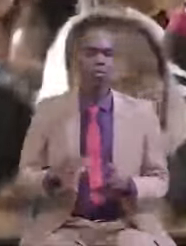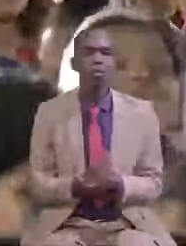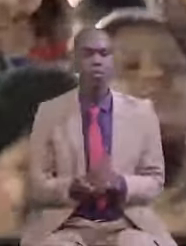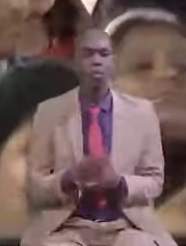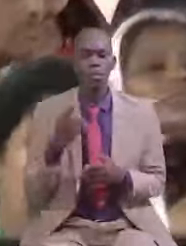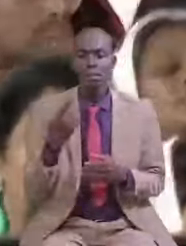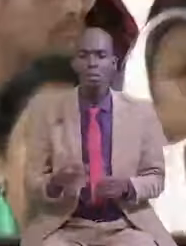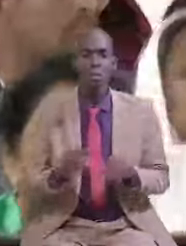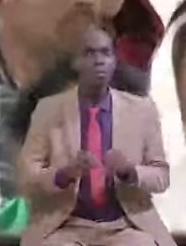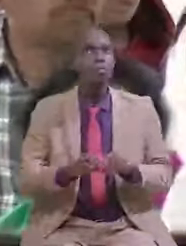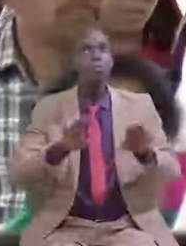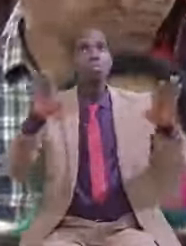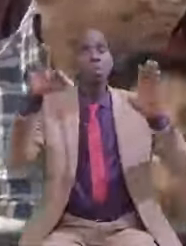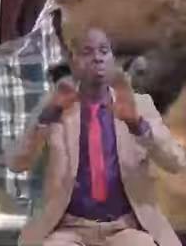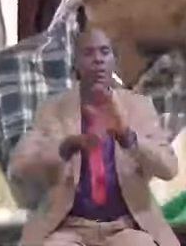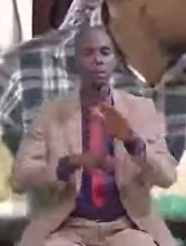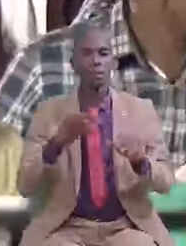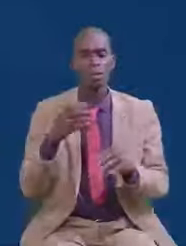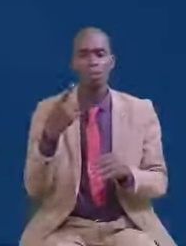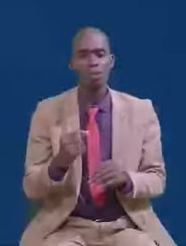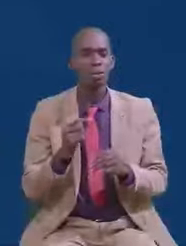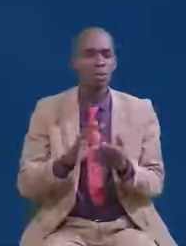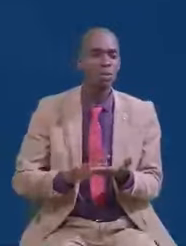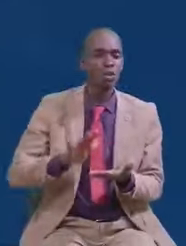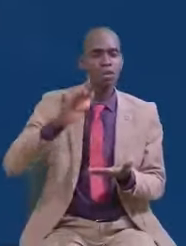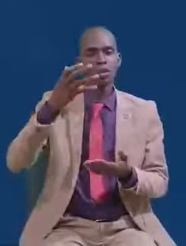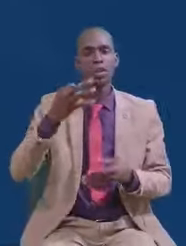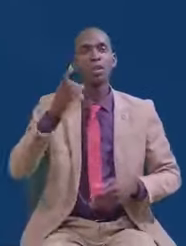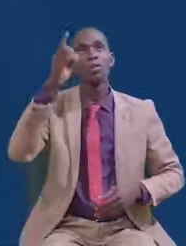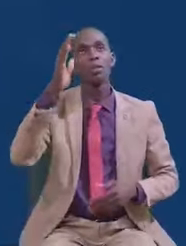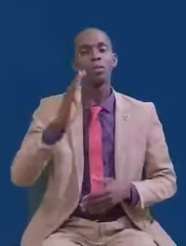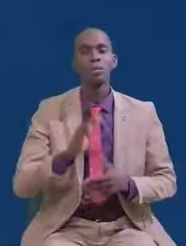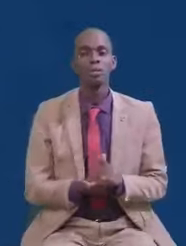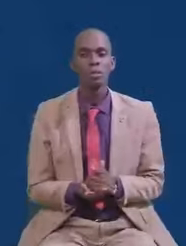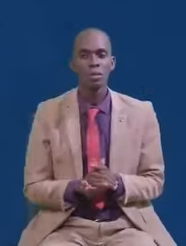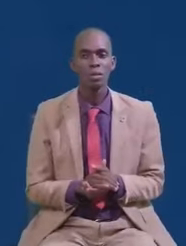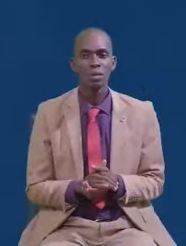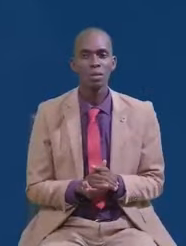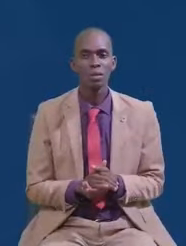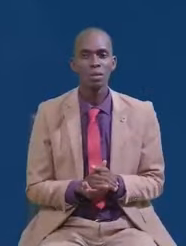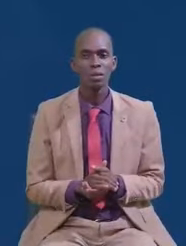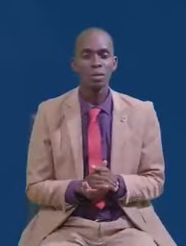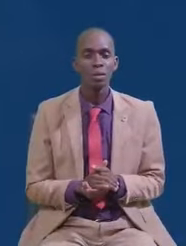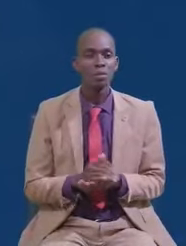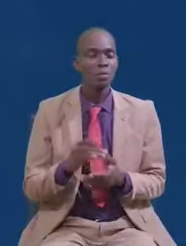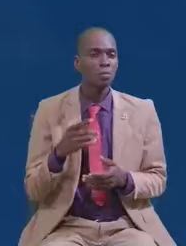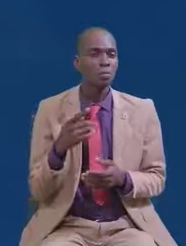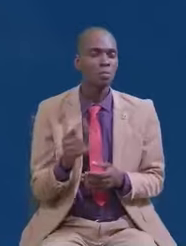Il est le reflet de la gloire de Dieu. Si Christ ne vous est pas